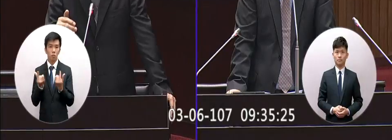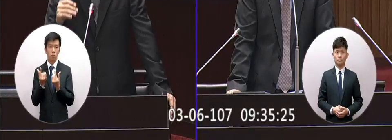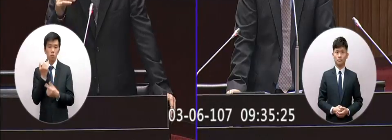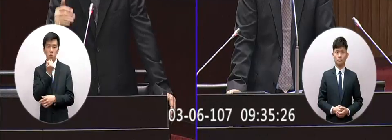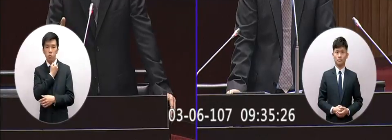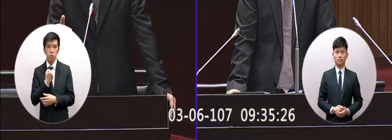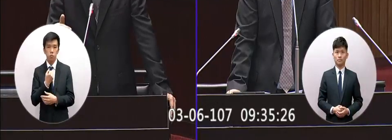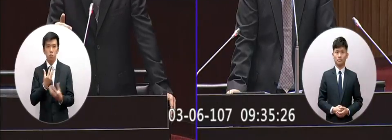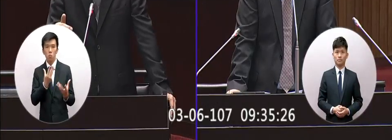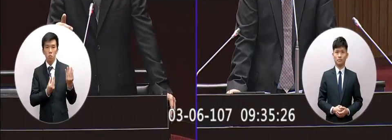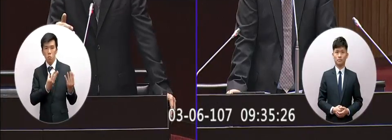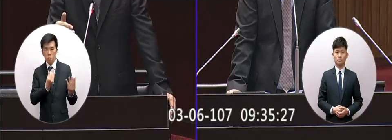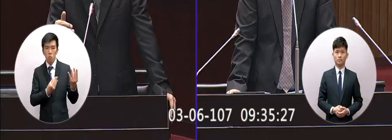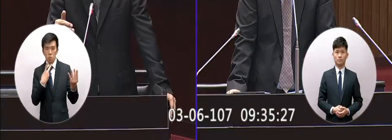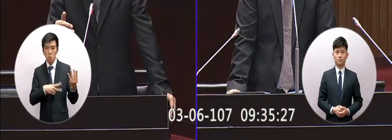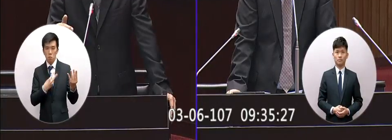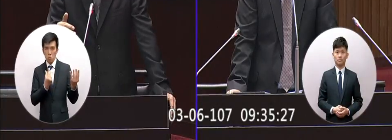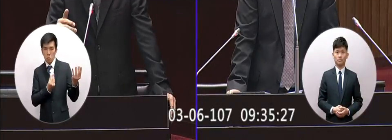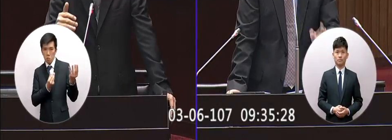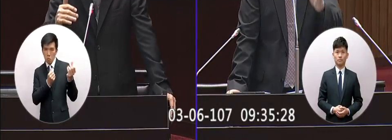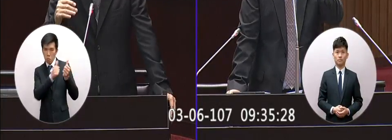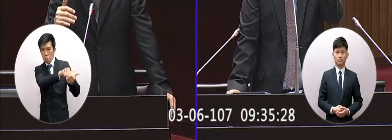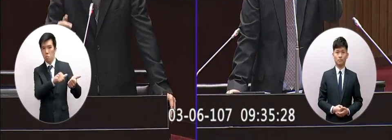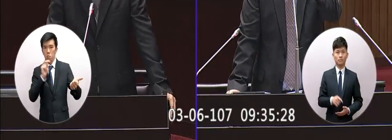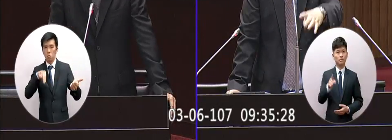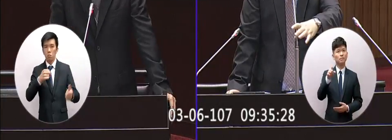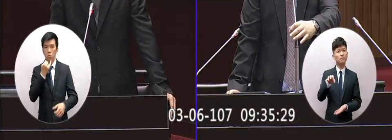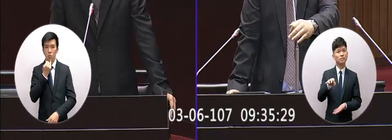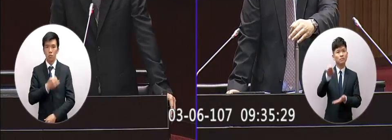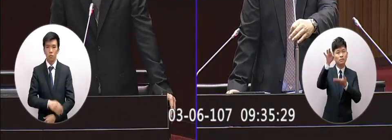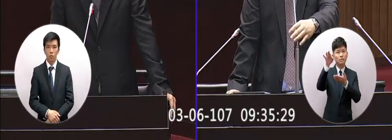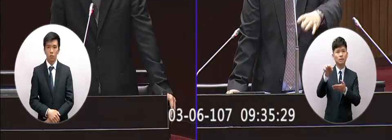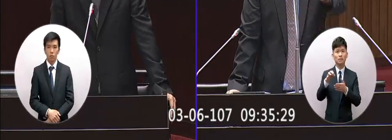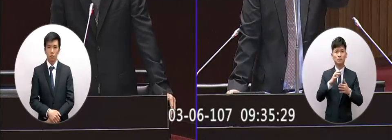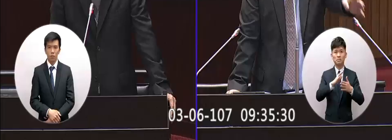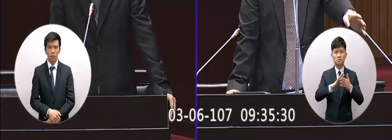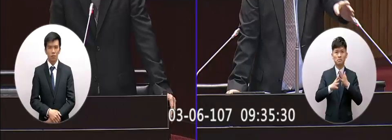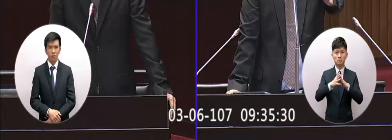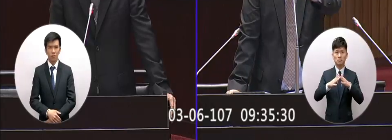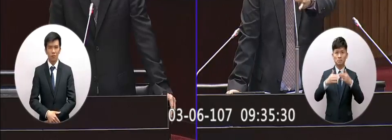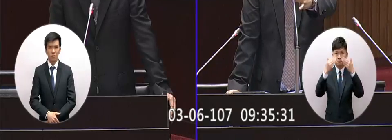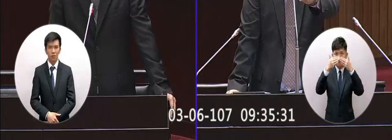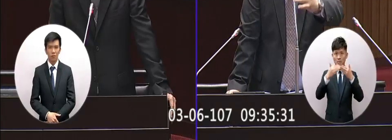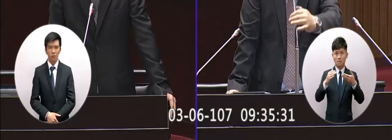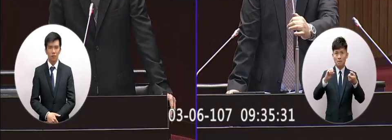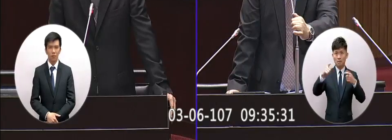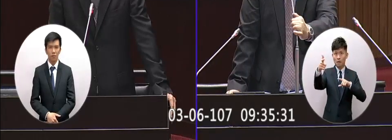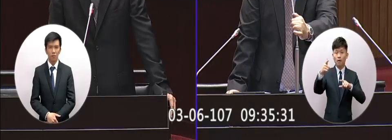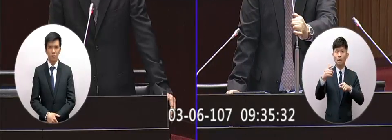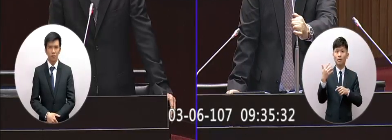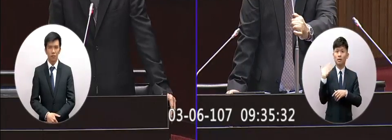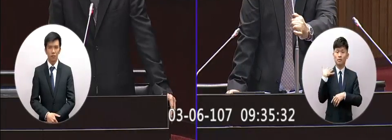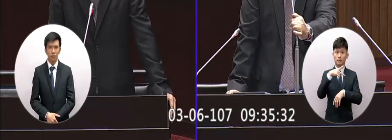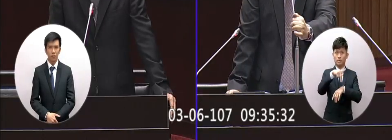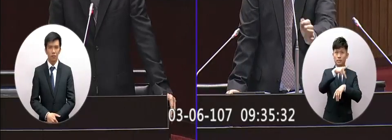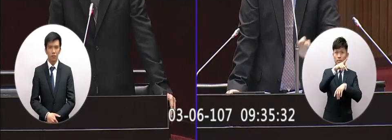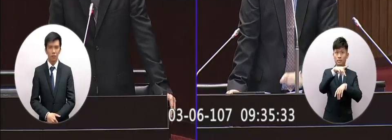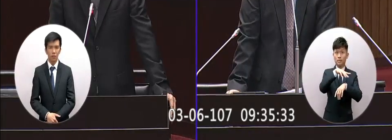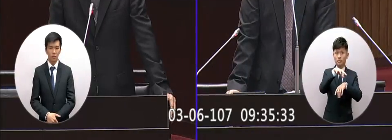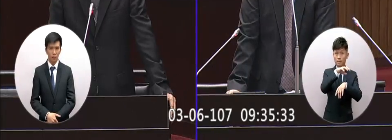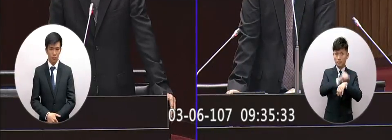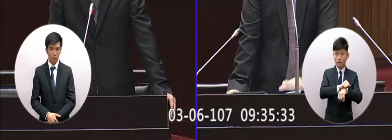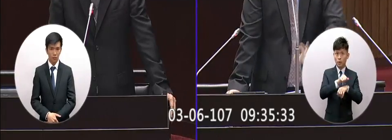战、跟以小博大，以及 所以你说到不对称作战哈，过去新加坡有毒蝎子政策，你知道